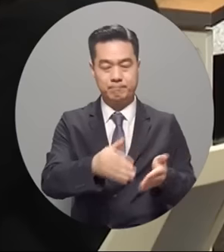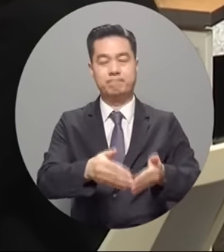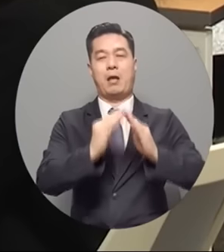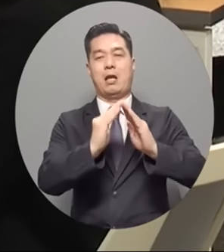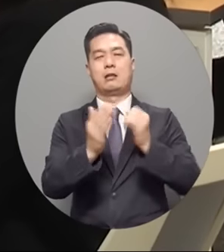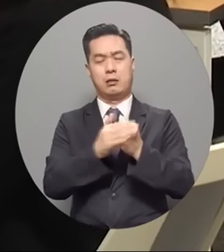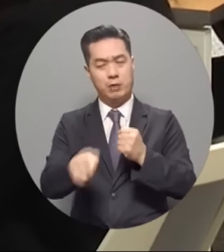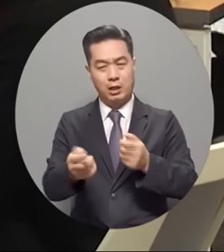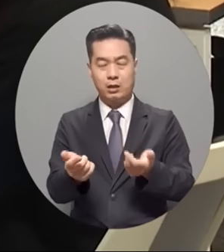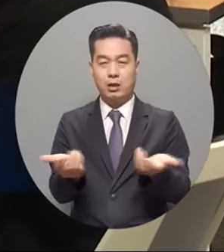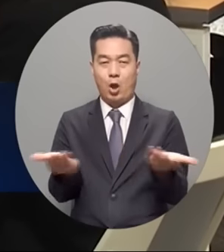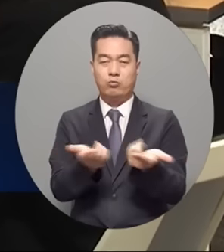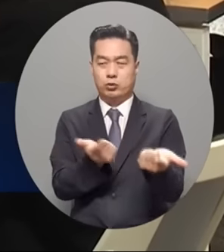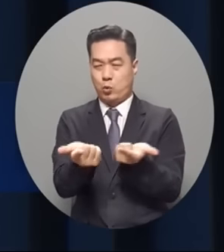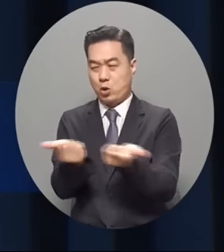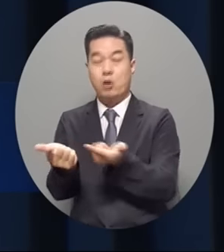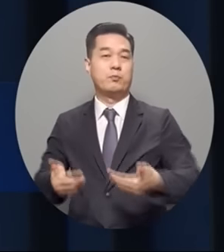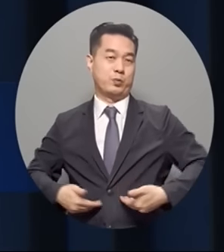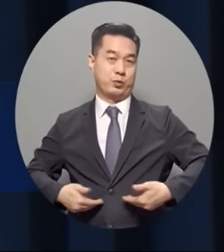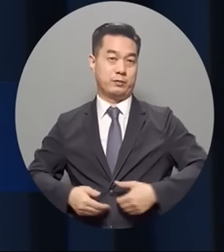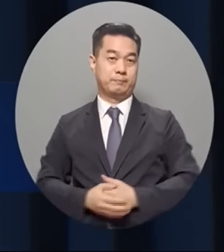상황입니다. 민정수석실의